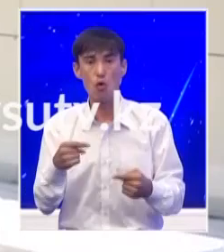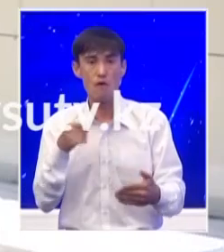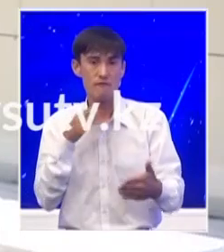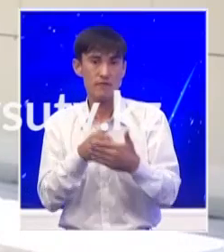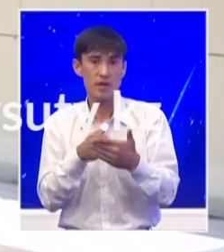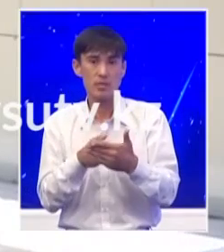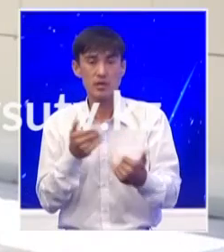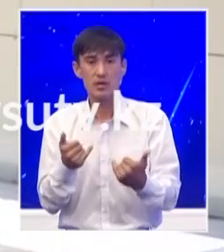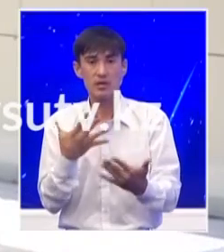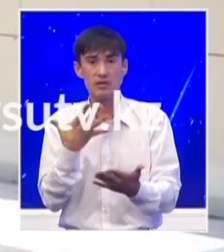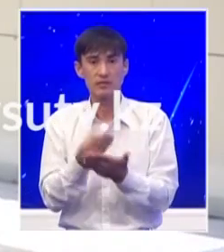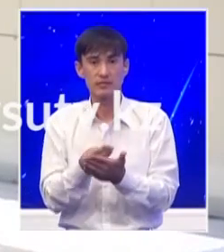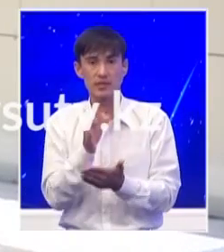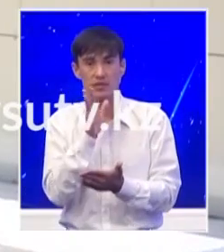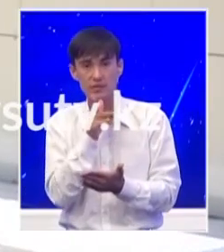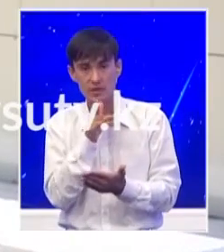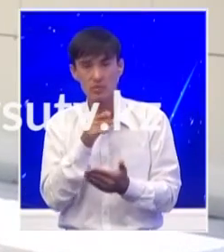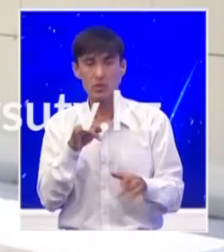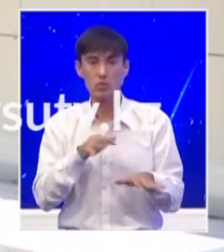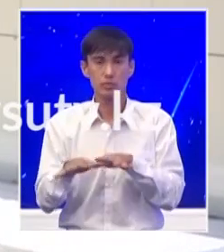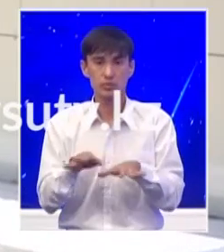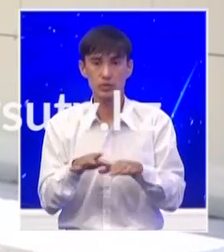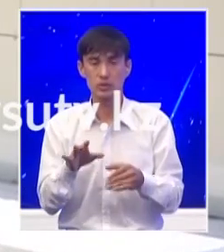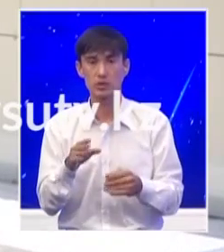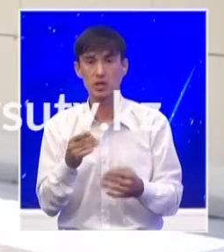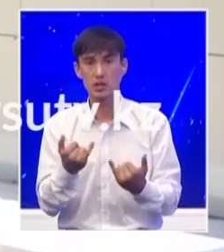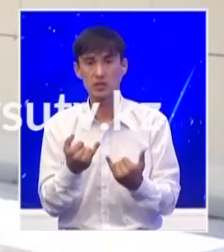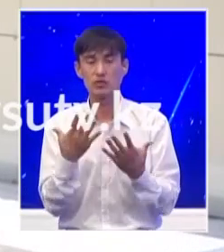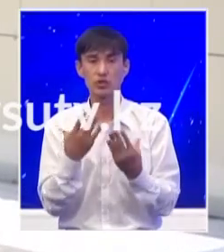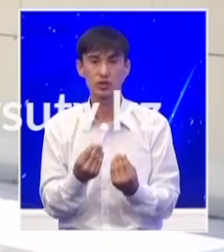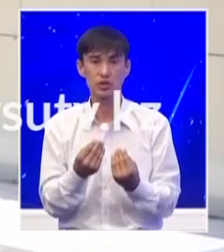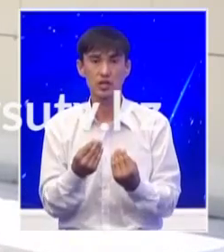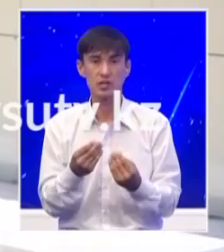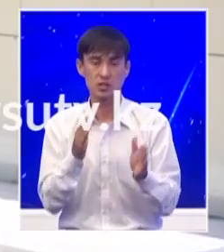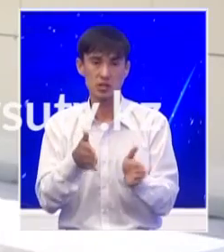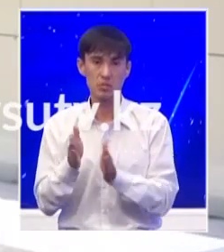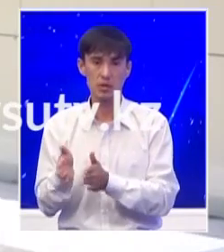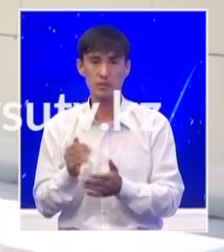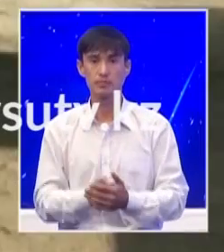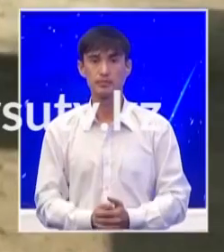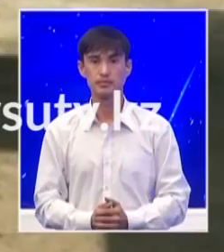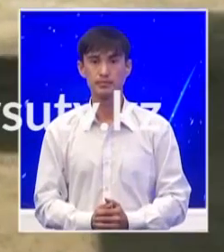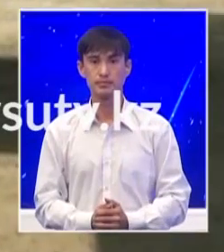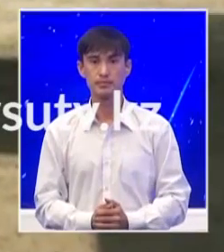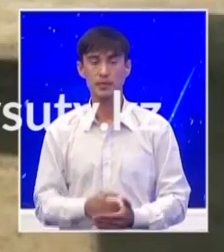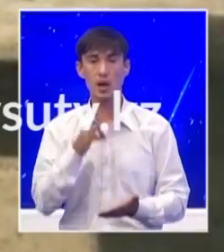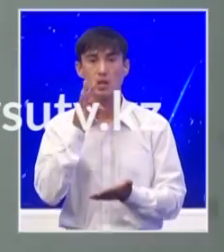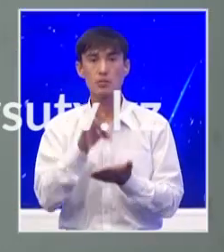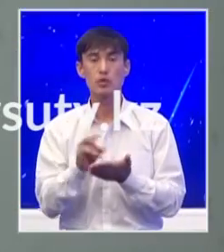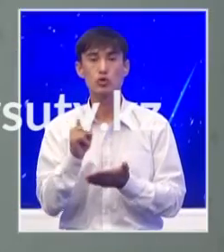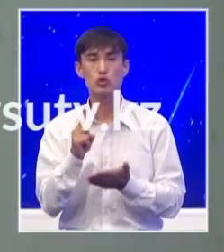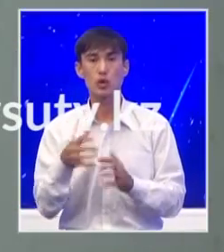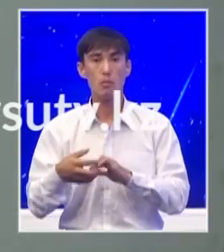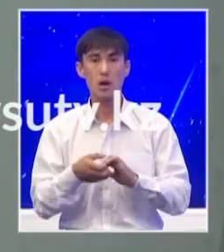предотвращению угрозы вредителей, на сегодняшний день ситуация с насекомыми в нашей области стабильна. Отметим, что для